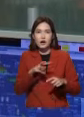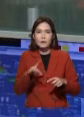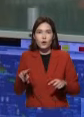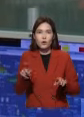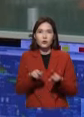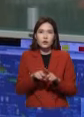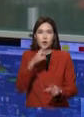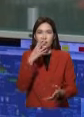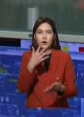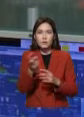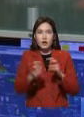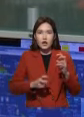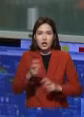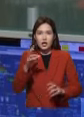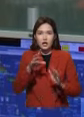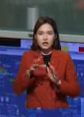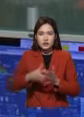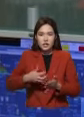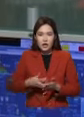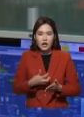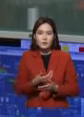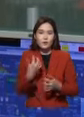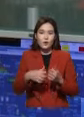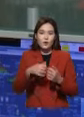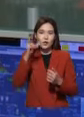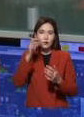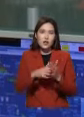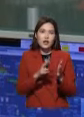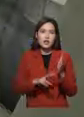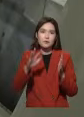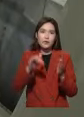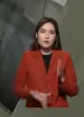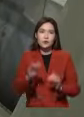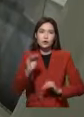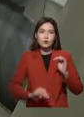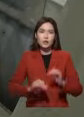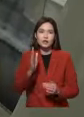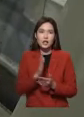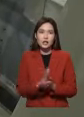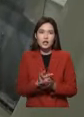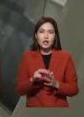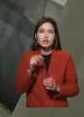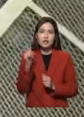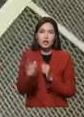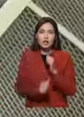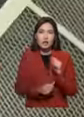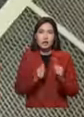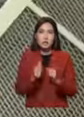тонна болып есептеледі. Күніне орта есеппен алғанда 85 мың тоннадай өндіреміз. Материалды, яғни